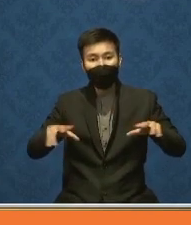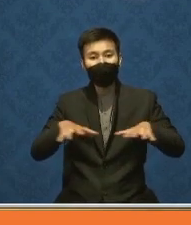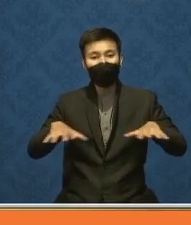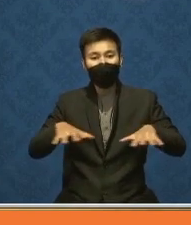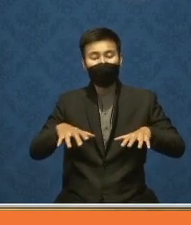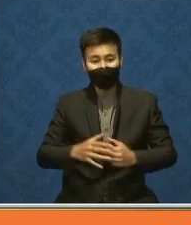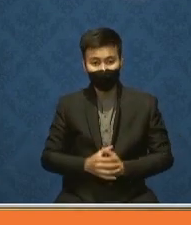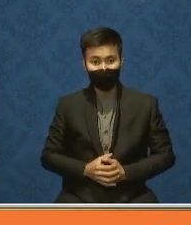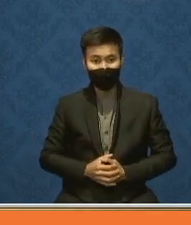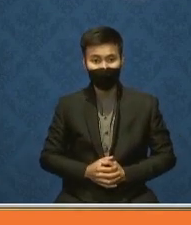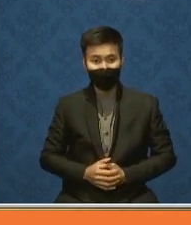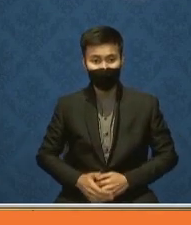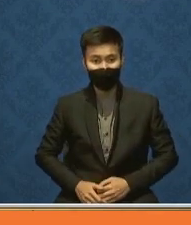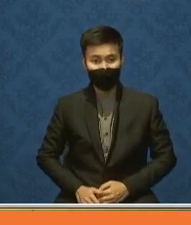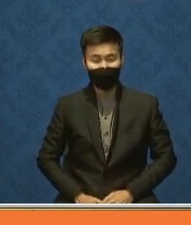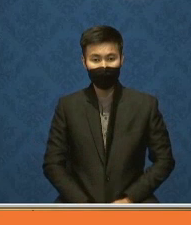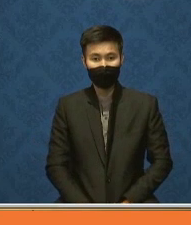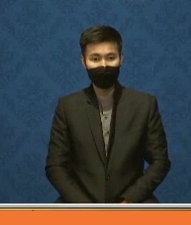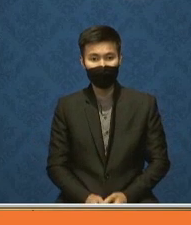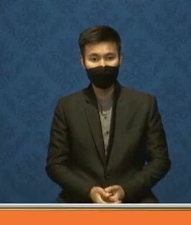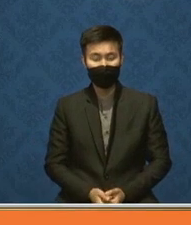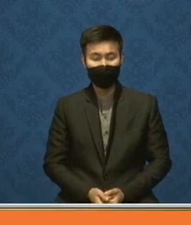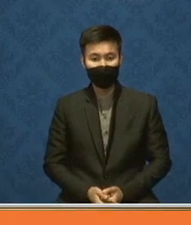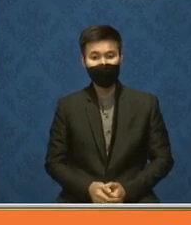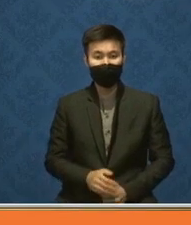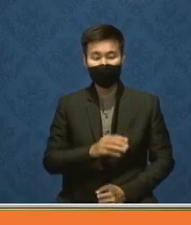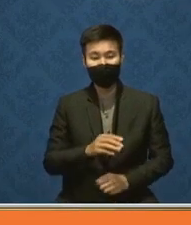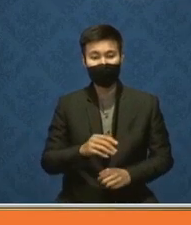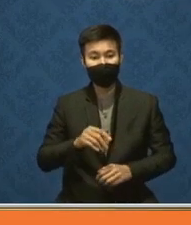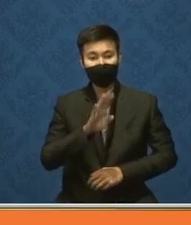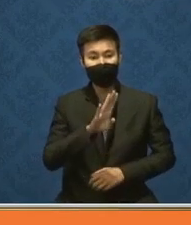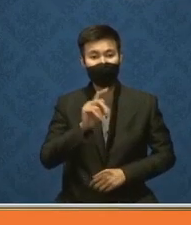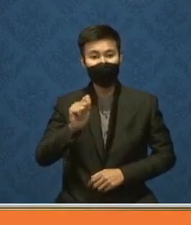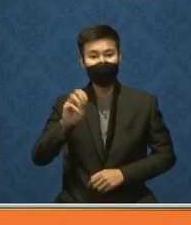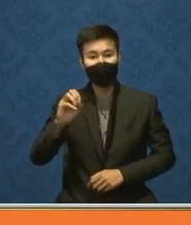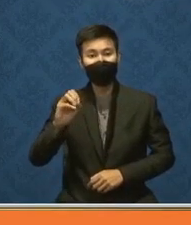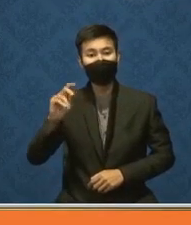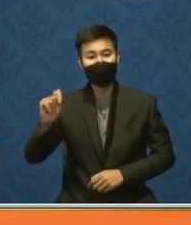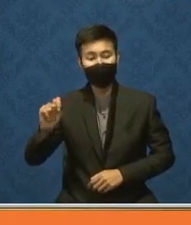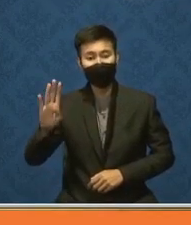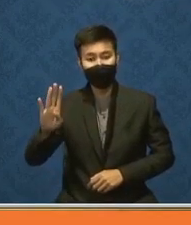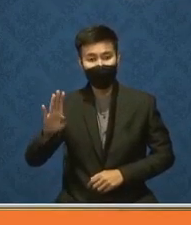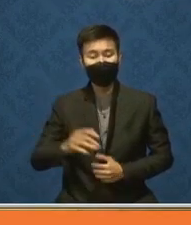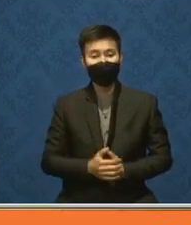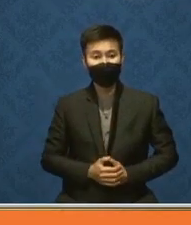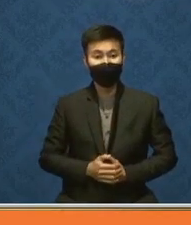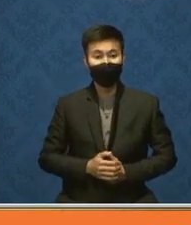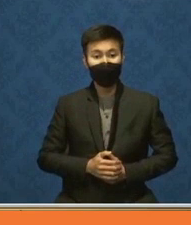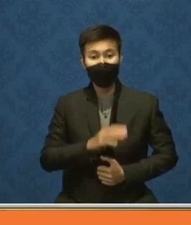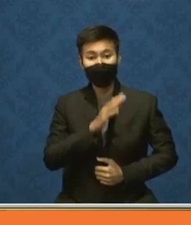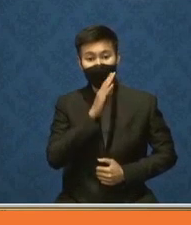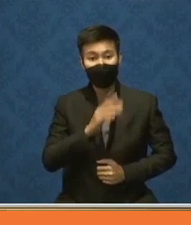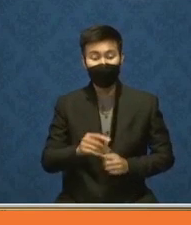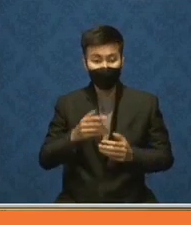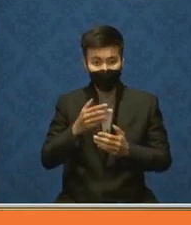ายๆครับในขณะเดียวกันถ้าเป็นธุรกิจ B2B ครับก็คือธุรกิจซื้อกับธุรกิจกันเองเนี่ยถ้าธุ